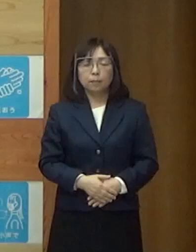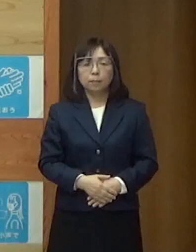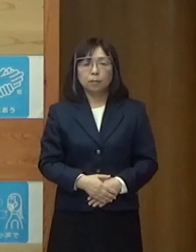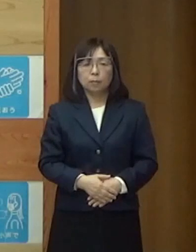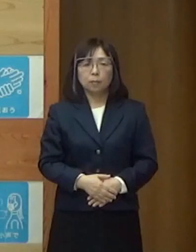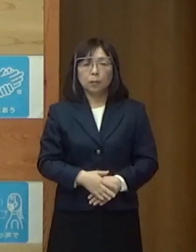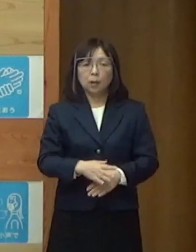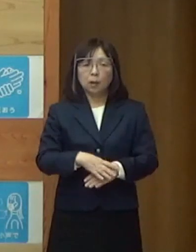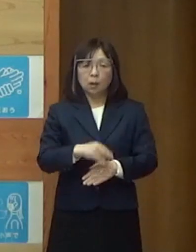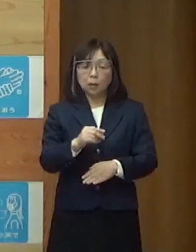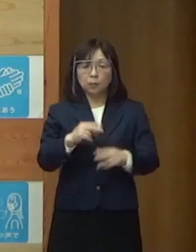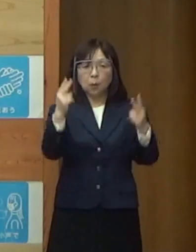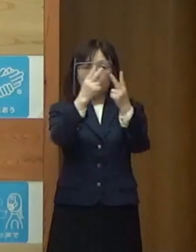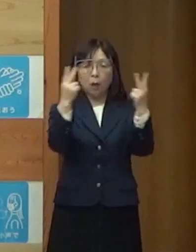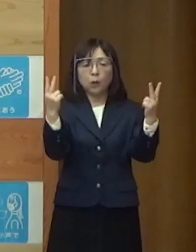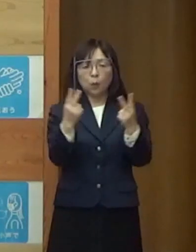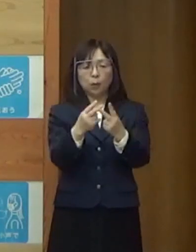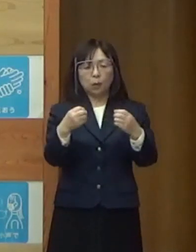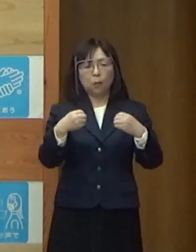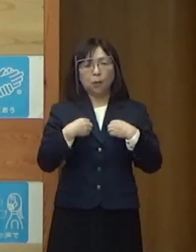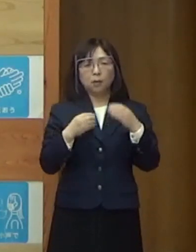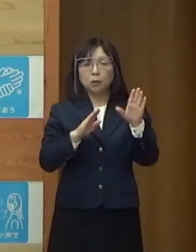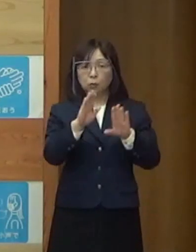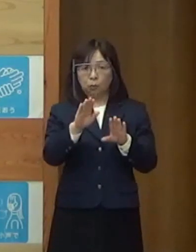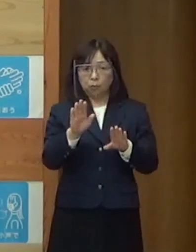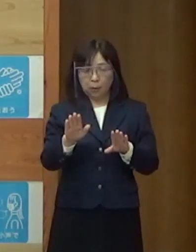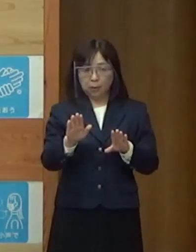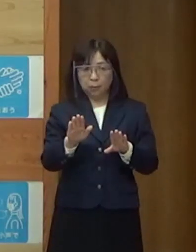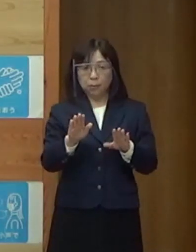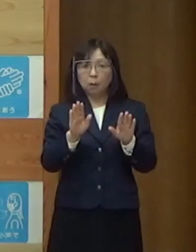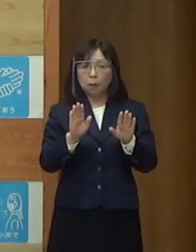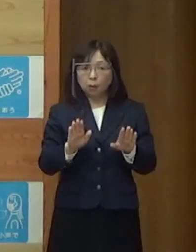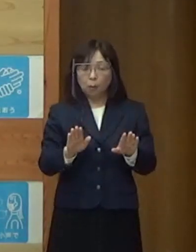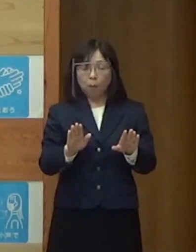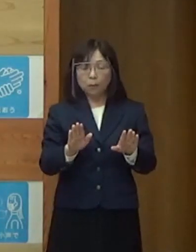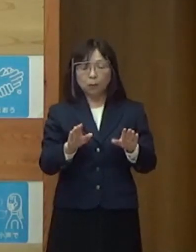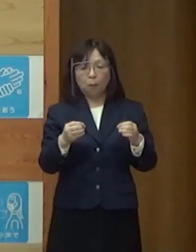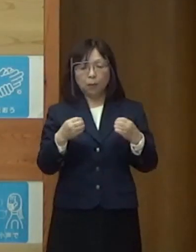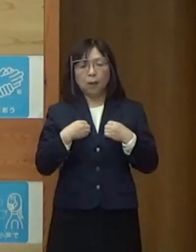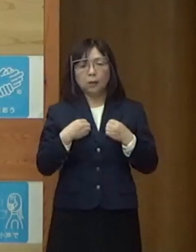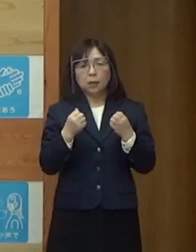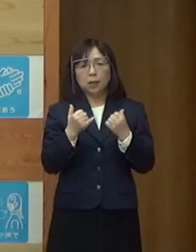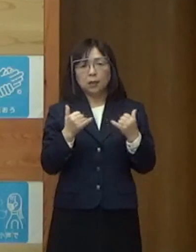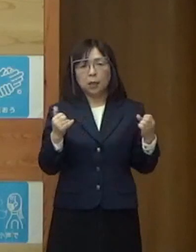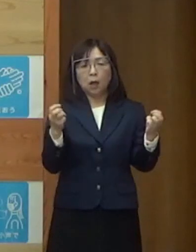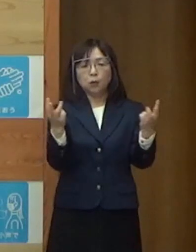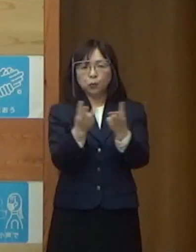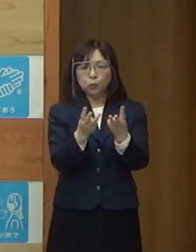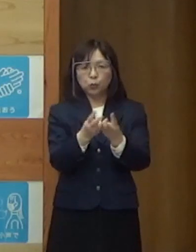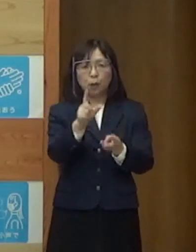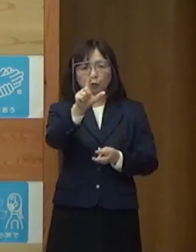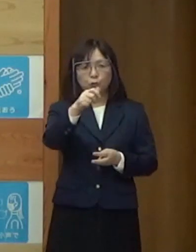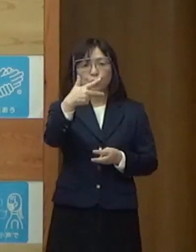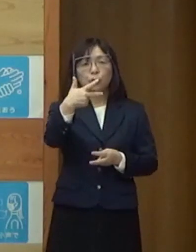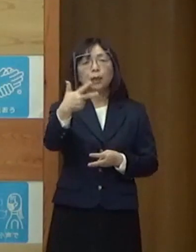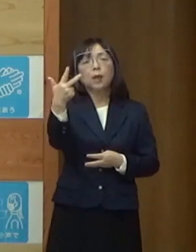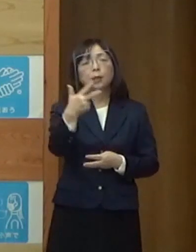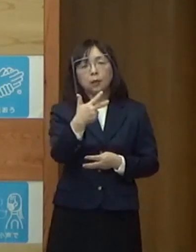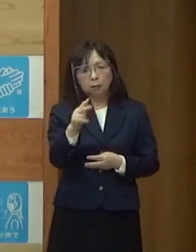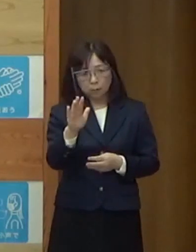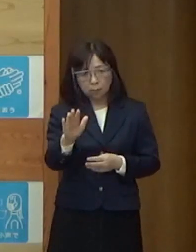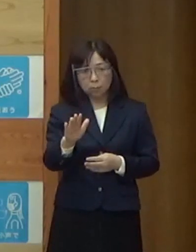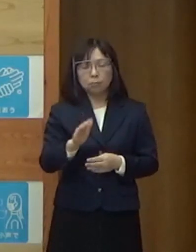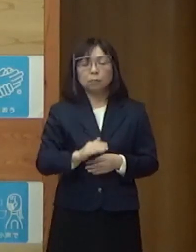はじめに道内の感染状況についてです。本日の新規感染者数は17人となってます